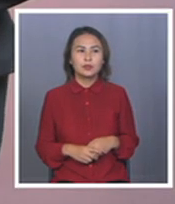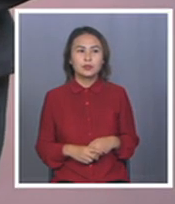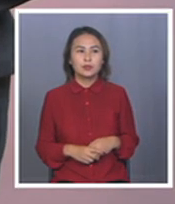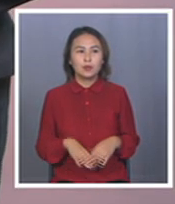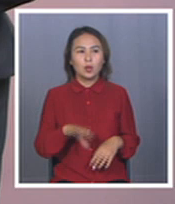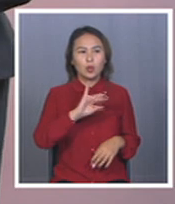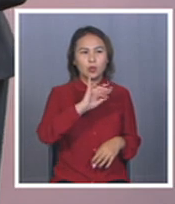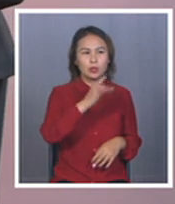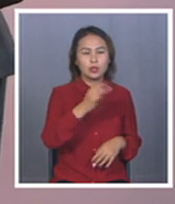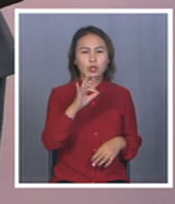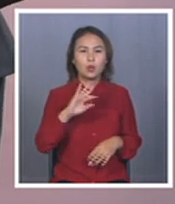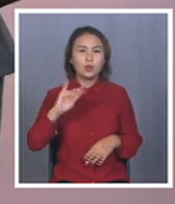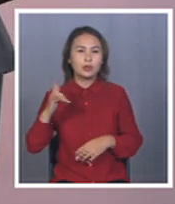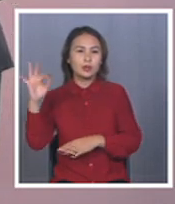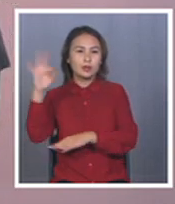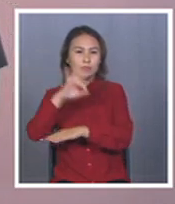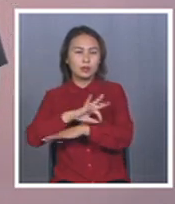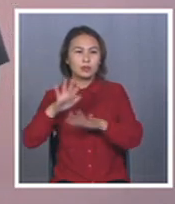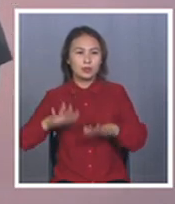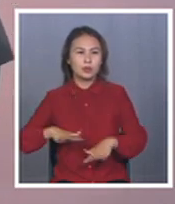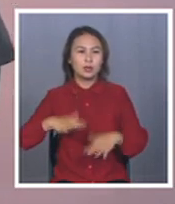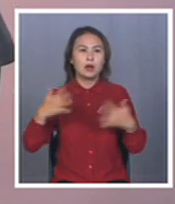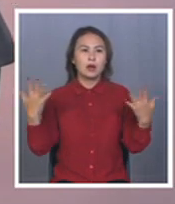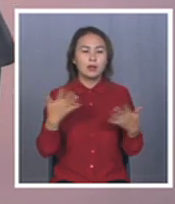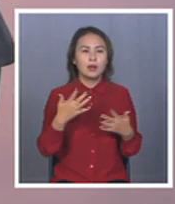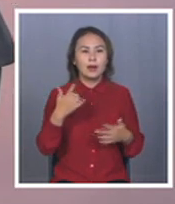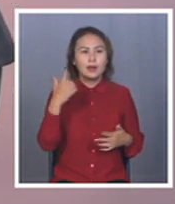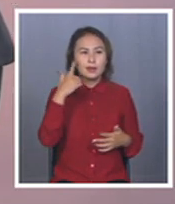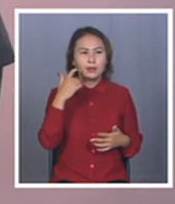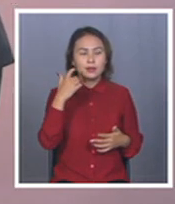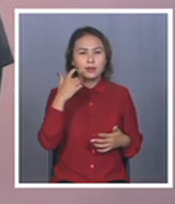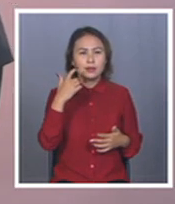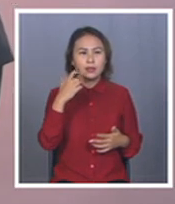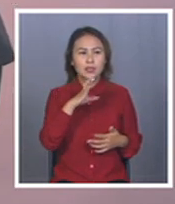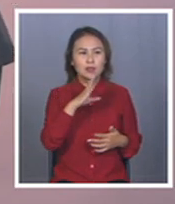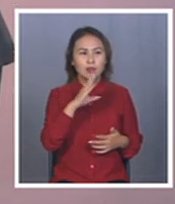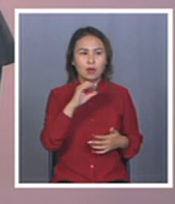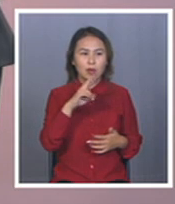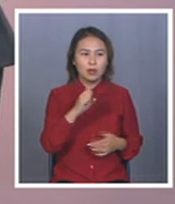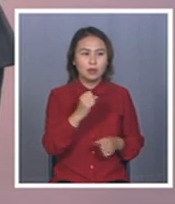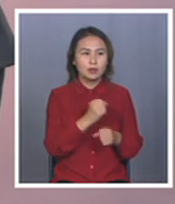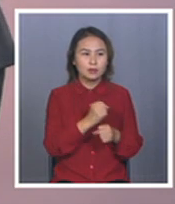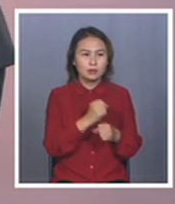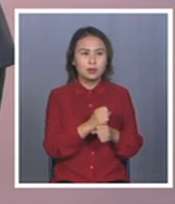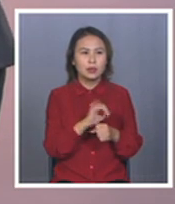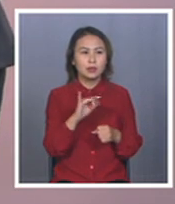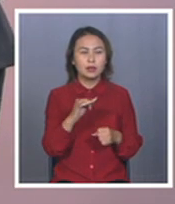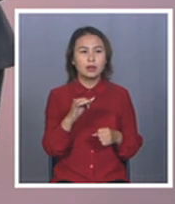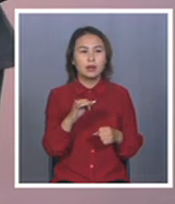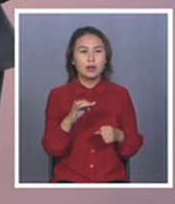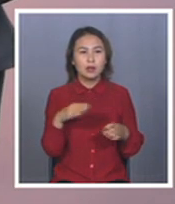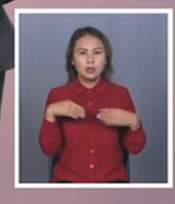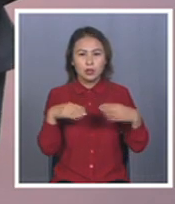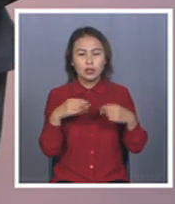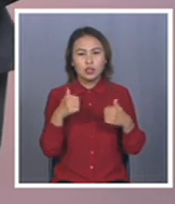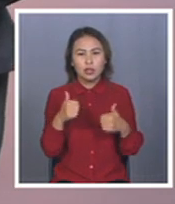оңтүстік бөлікте және оңтүстік шығыста қант қызылшасы және бау-бақша өнімдері